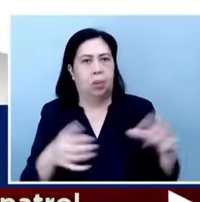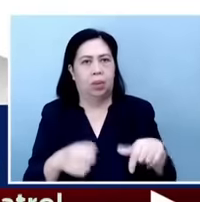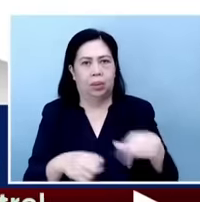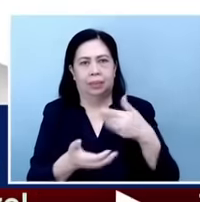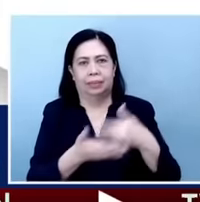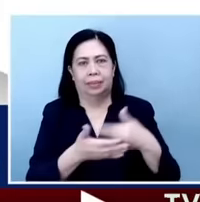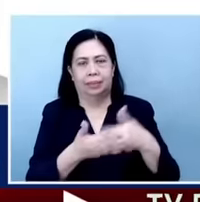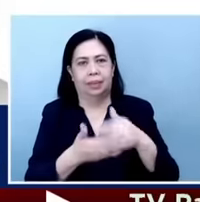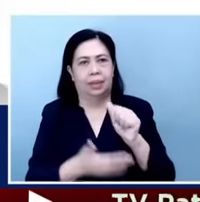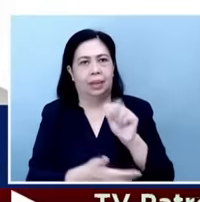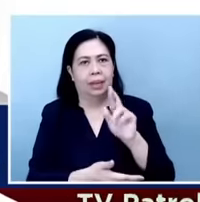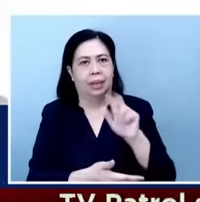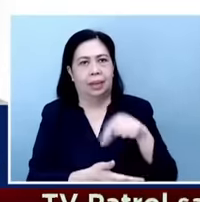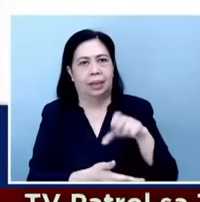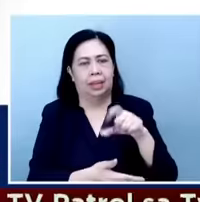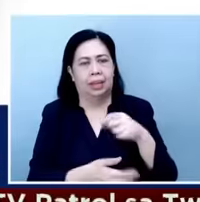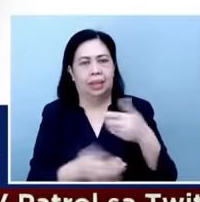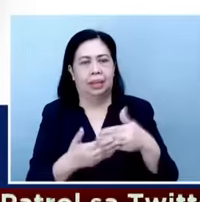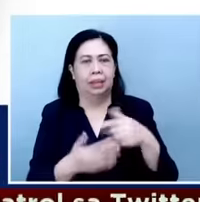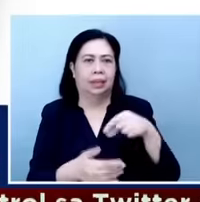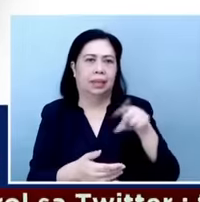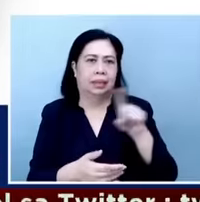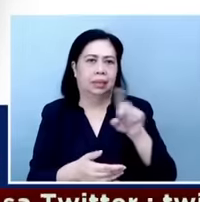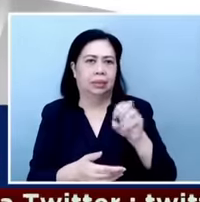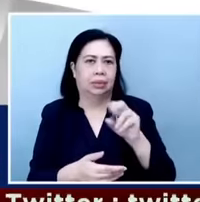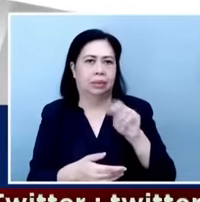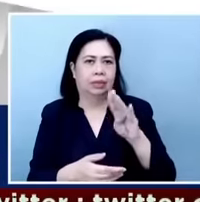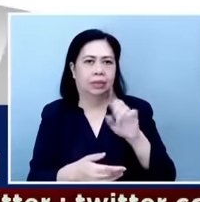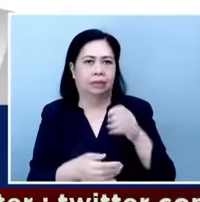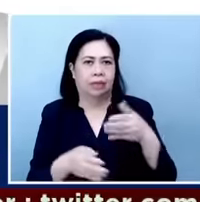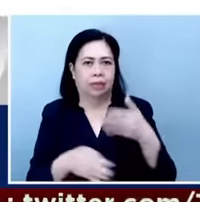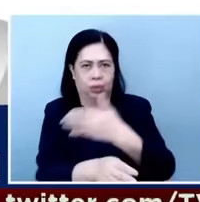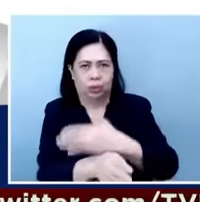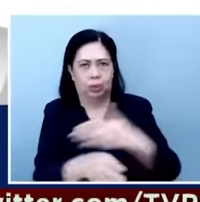Arleg Street Corner, Quezon Boulevard.